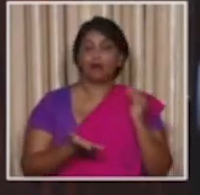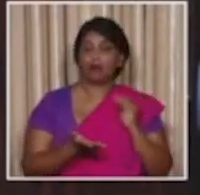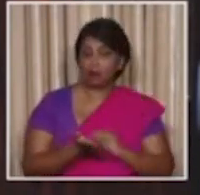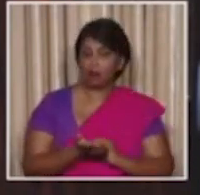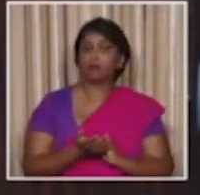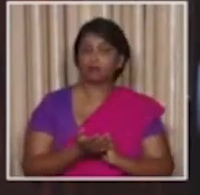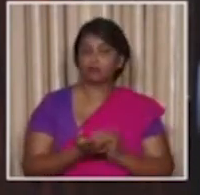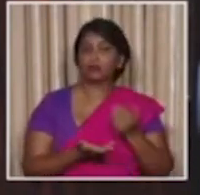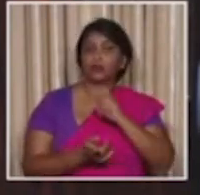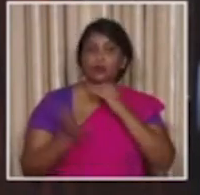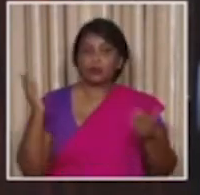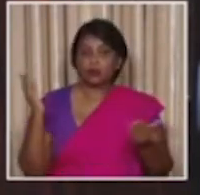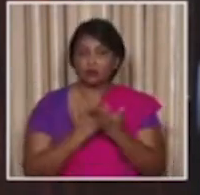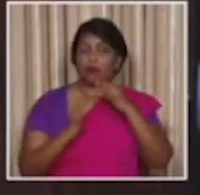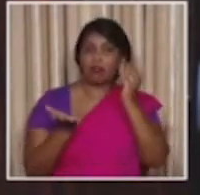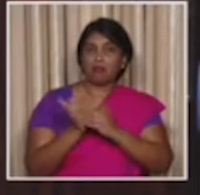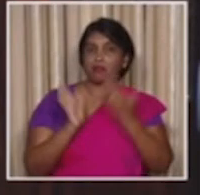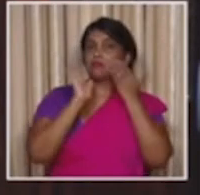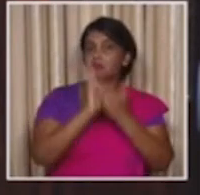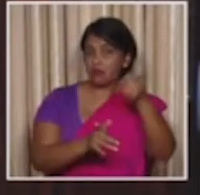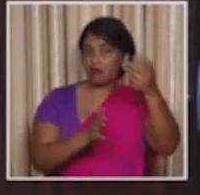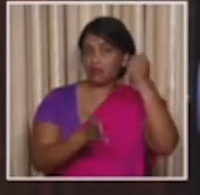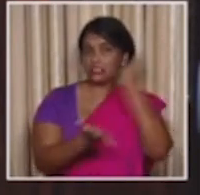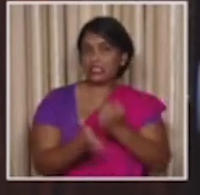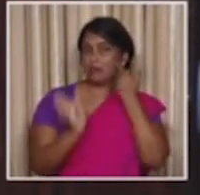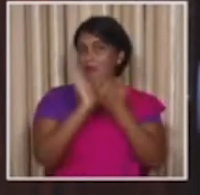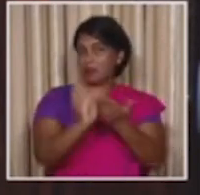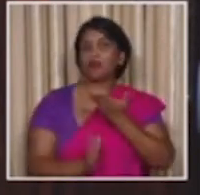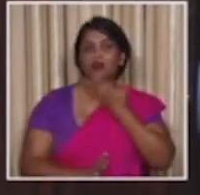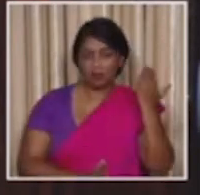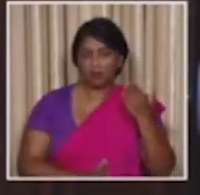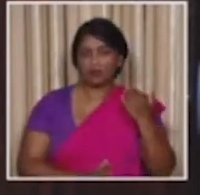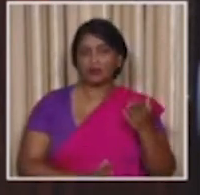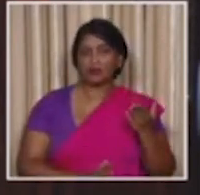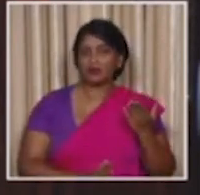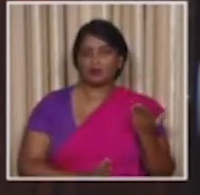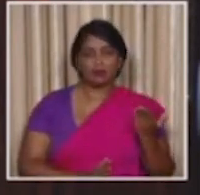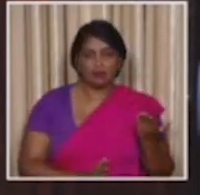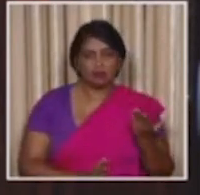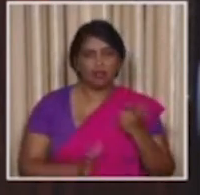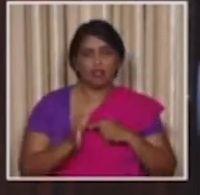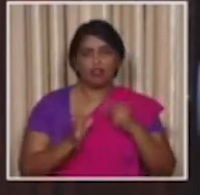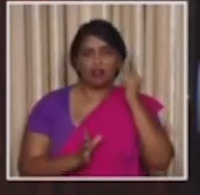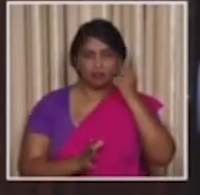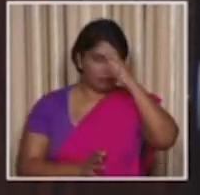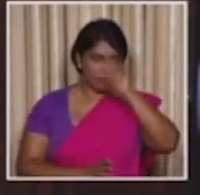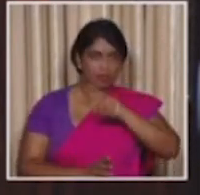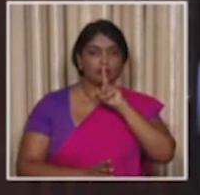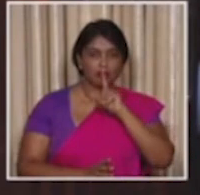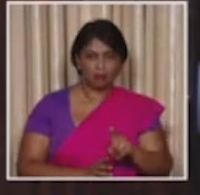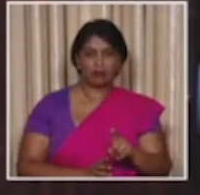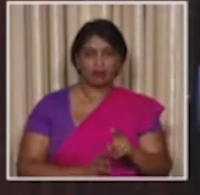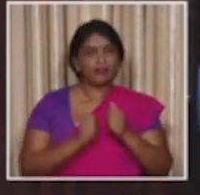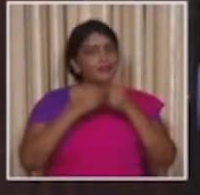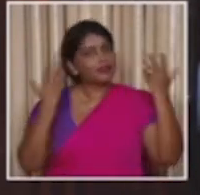කෝට් කරන්න පුළුවන්, නැවත උපුටා දක්වන්න පුළුවන් ඔබතුමාගේ මේ සීල් එක. ඒ නිසා දැන් අර මම දන්නේ ආනන්ද දිසානායක මැතිතුමා කිව්වා වගේ මේ වැඩෙත්